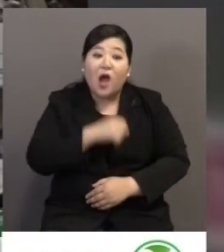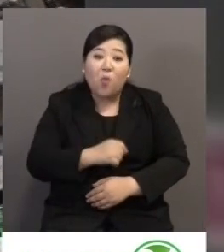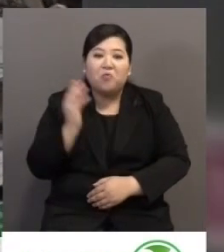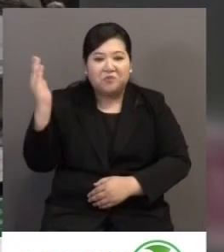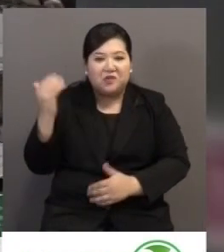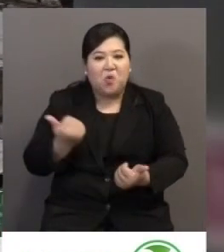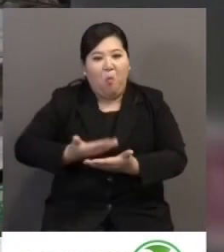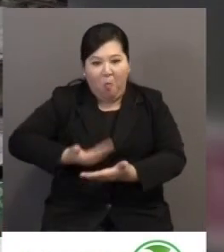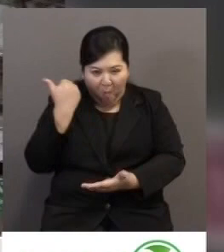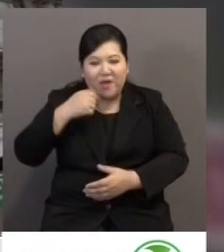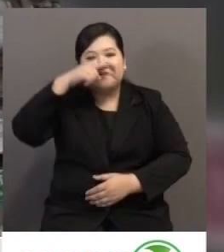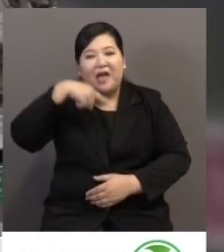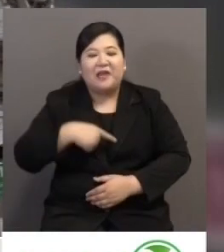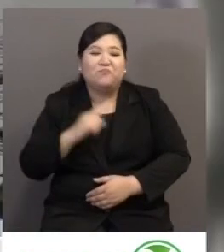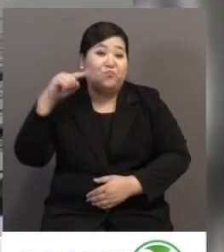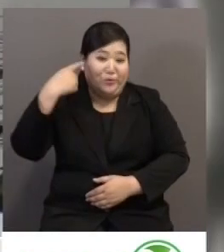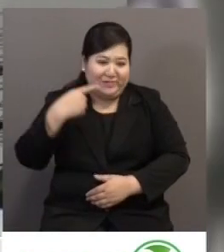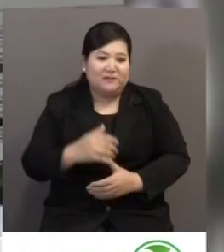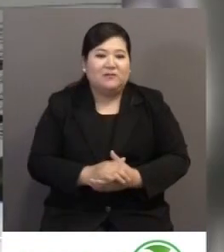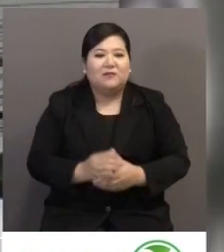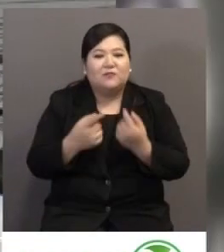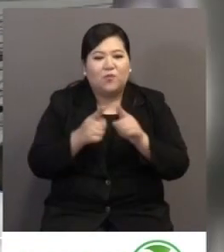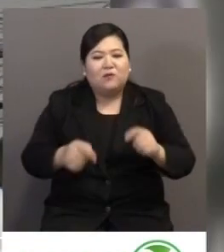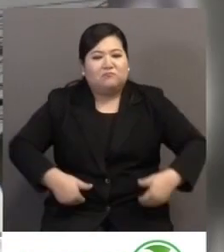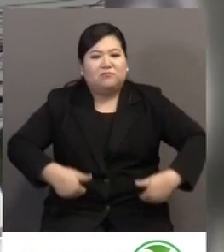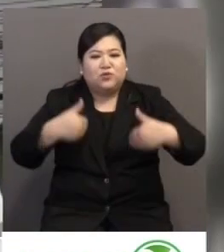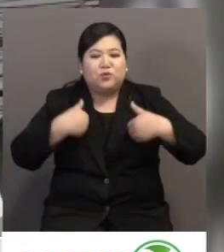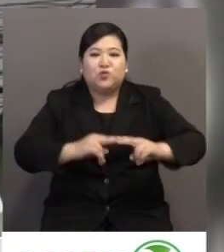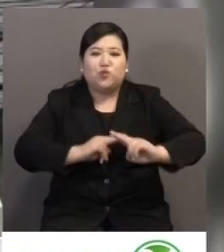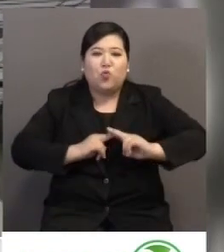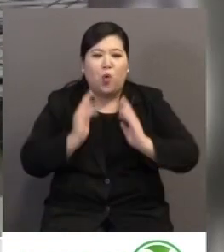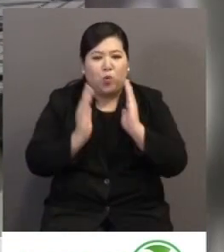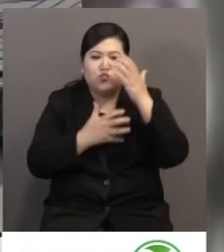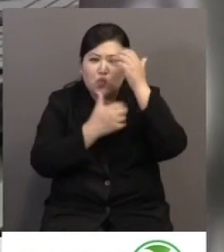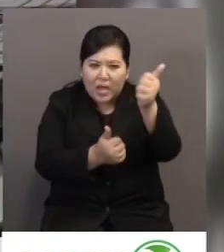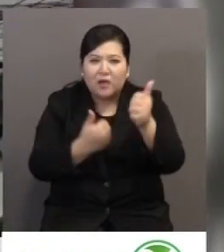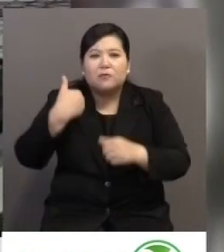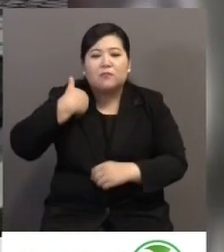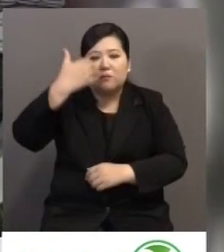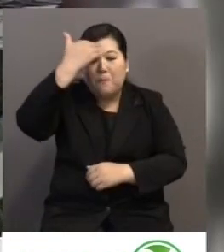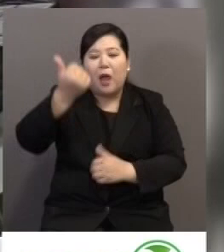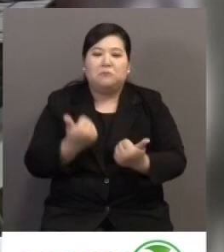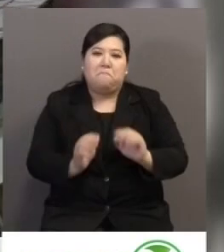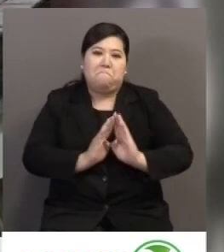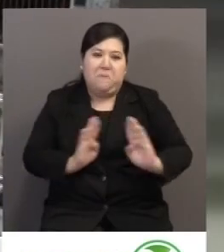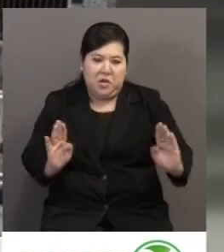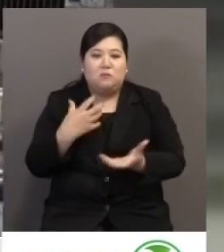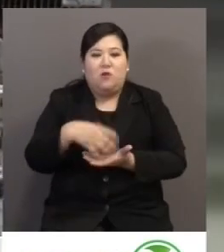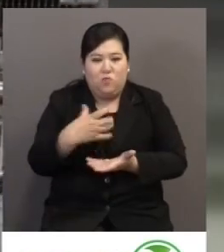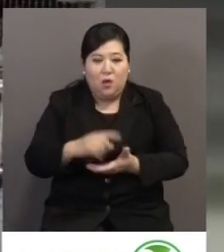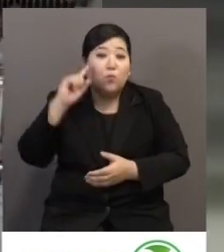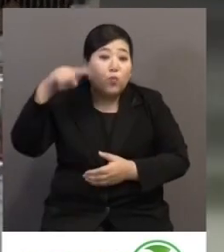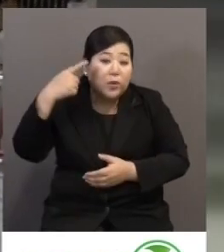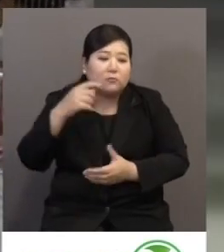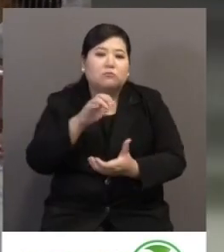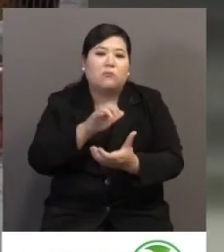รษฐีนีของเมืองไทยไปเรียบร้อยแล้วค่ะแต่ว่าชีวิตของเจ๊เล้งนะคะเป็นที่สนใจอีกครั้งหนึ่งเพราะว่ามีการมาเปิดเผยถึงชีวิตสมรสของเจ๊เ